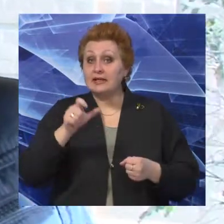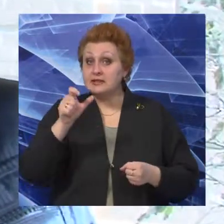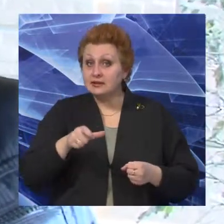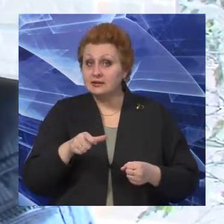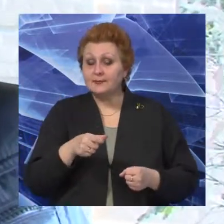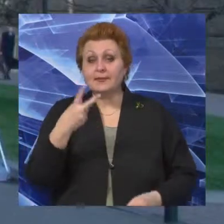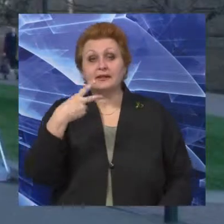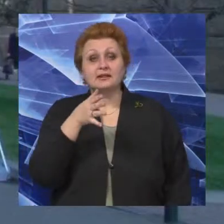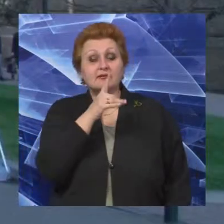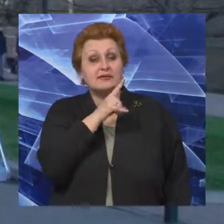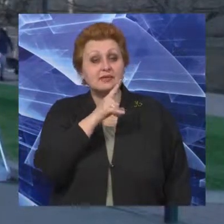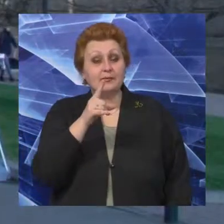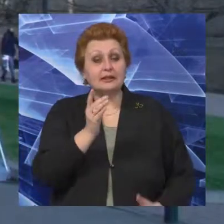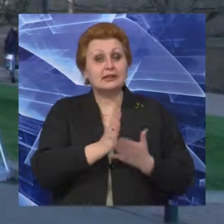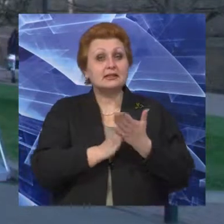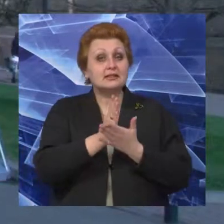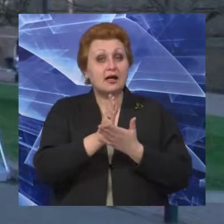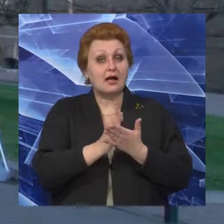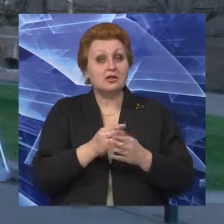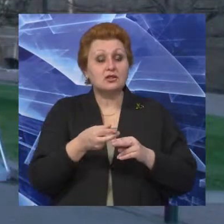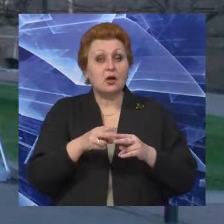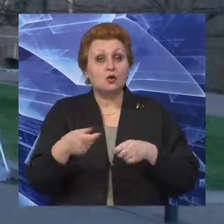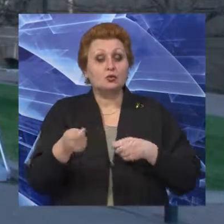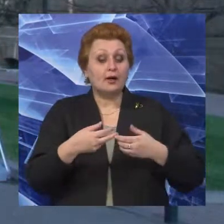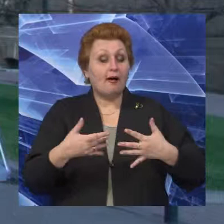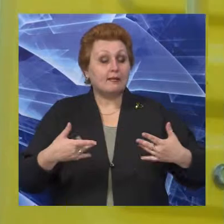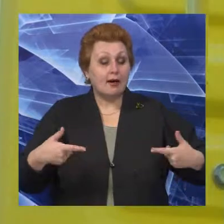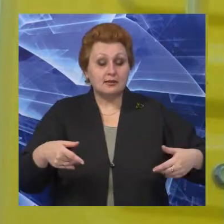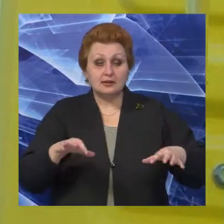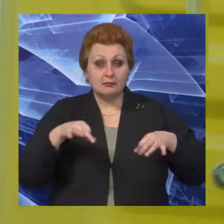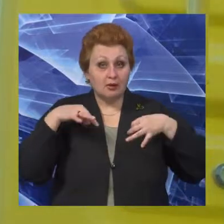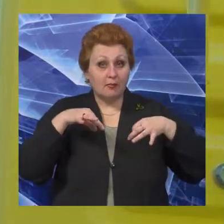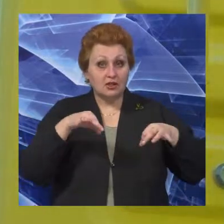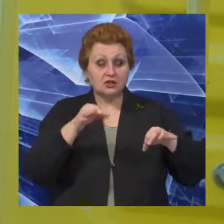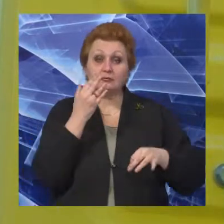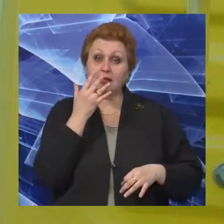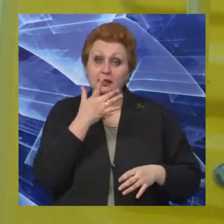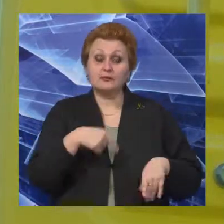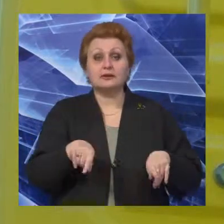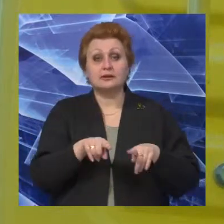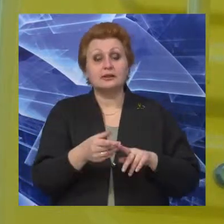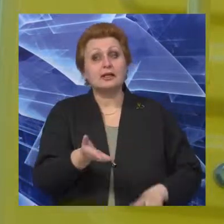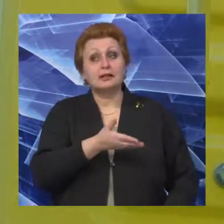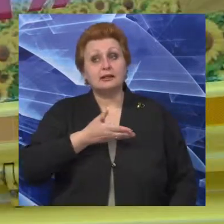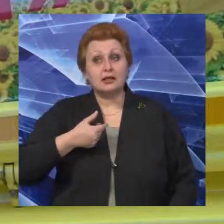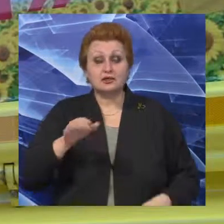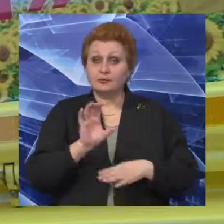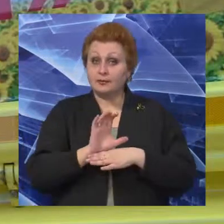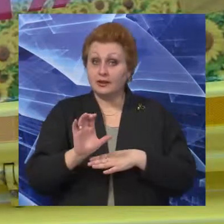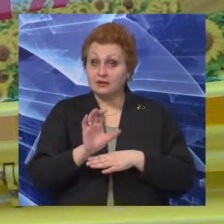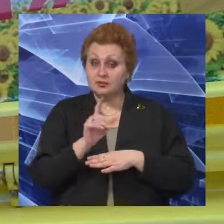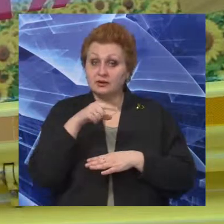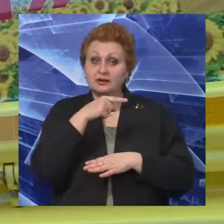Желиховский. Больше чем за 25 лет водительского стажа ему пришлось управлять разными большими машинами, как зарубежными, так и отечественного